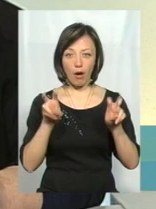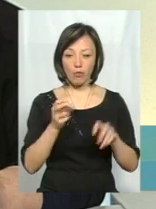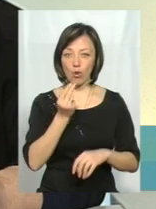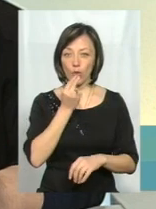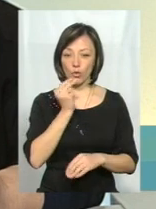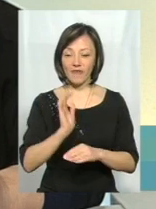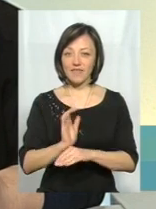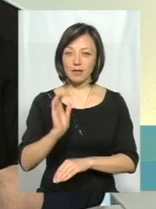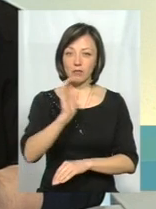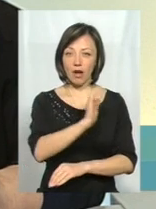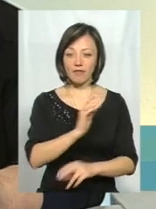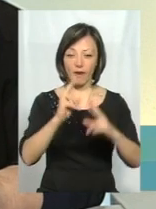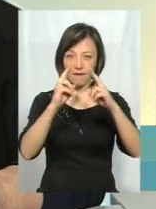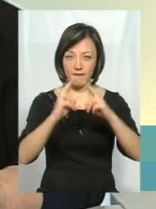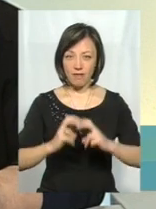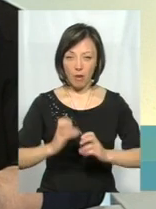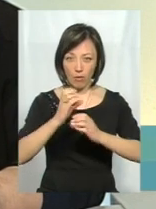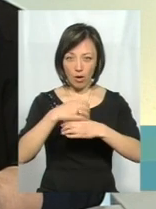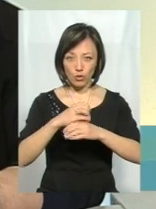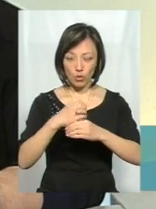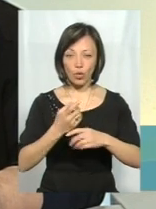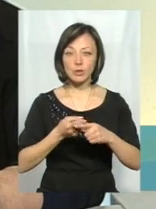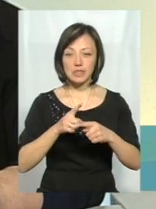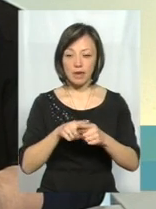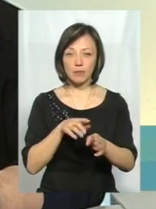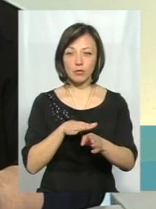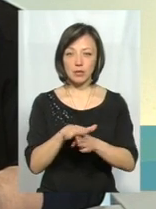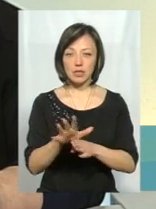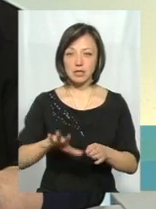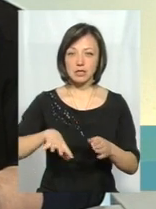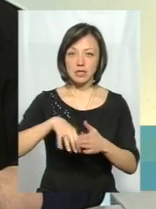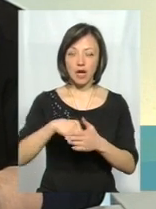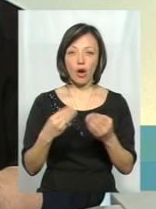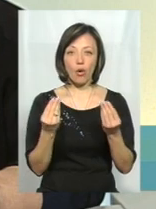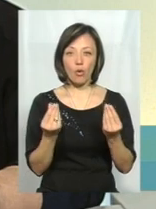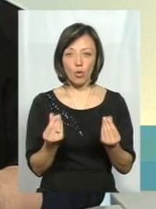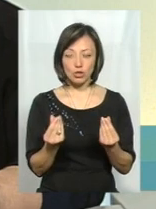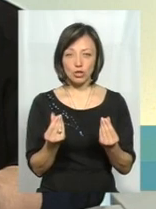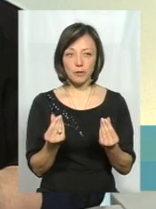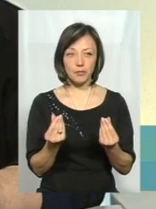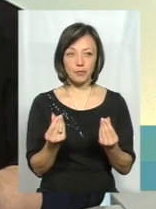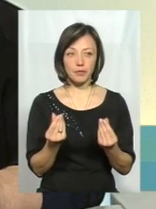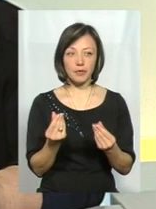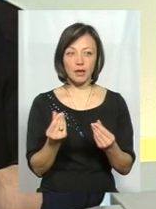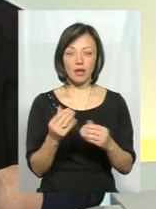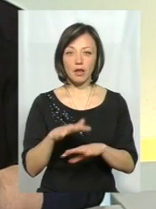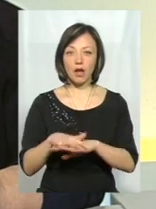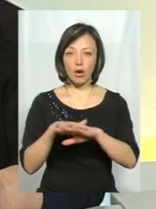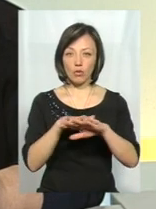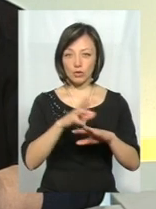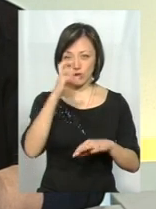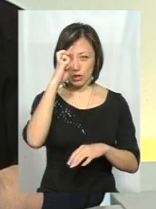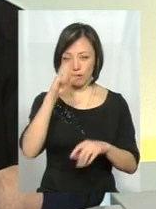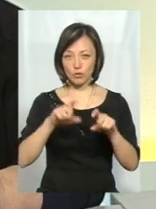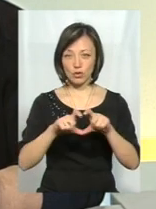і відправити його в лабораторію на дослідження. Це буде відбуватися за кошти, які надійшли на рахунок